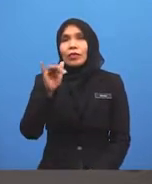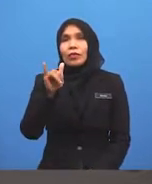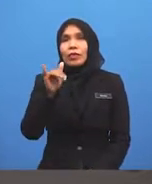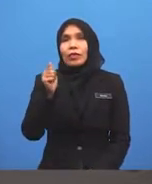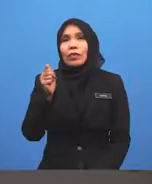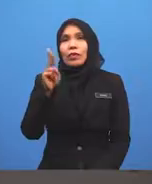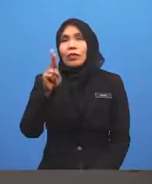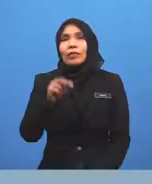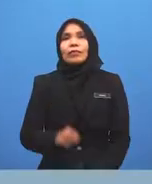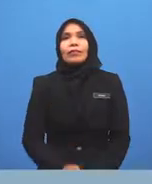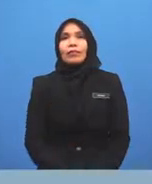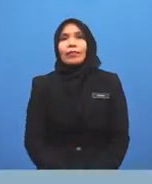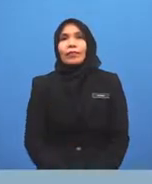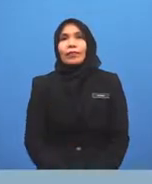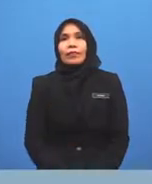graf.